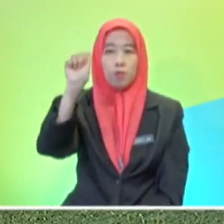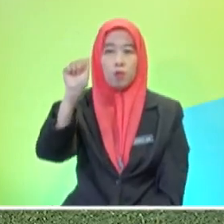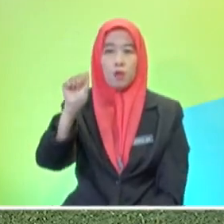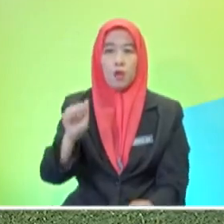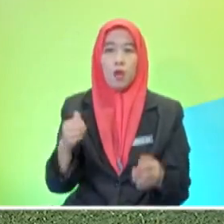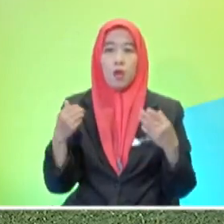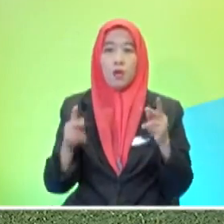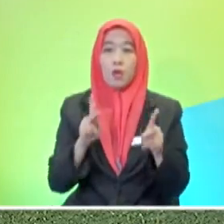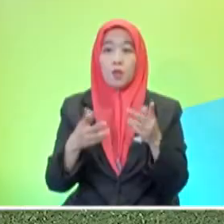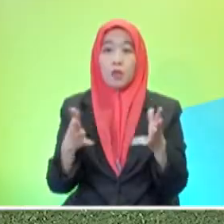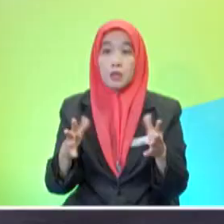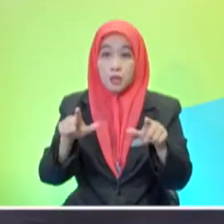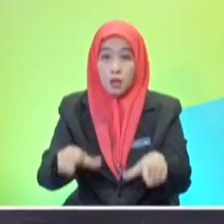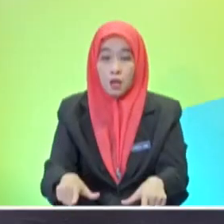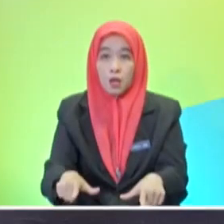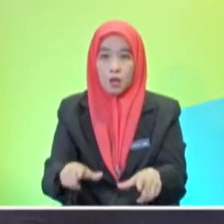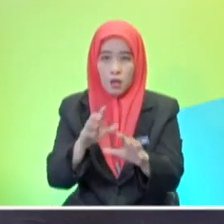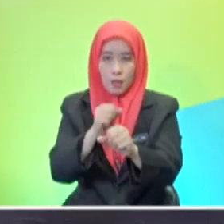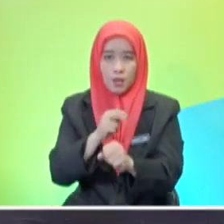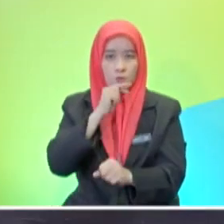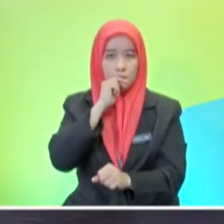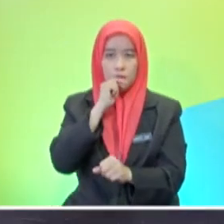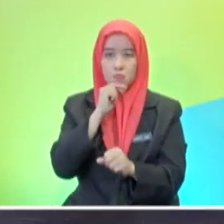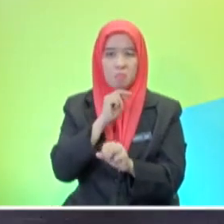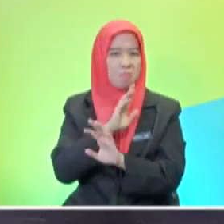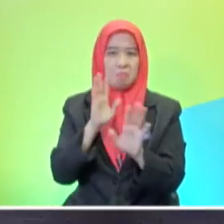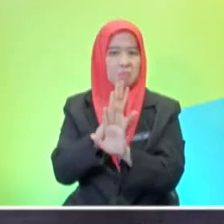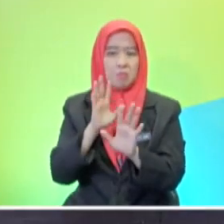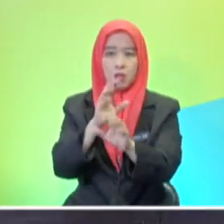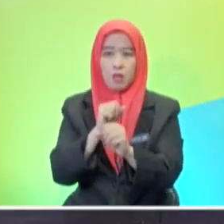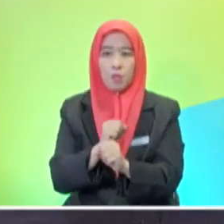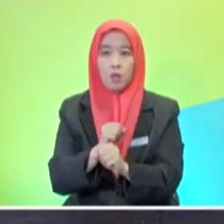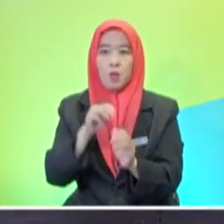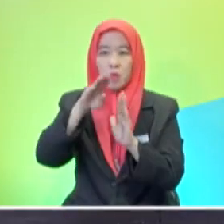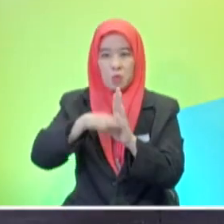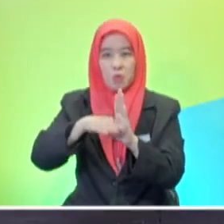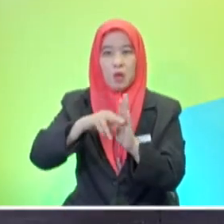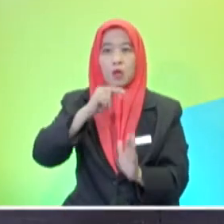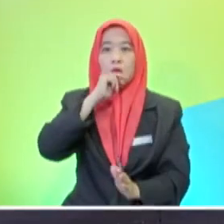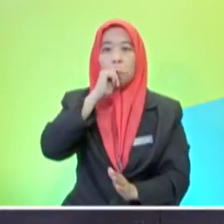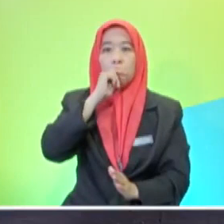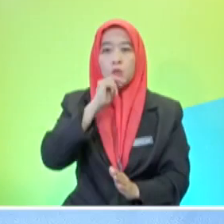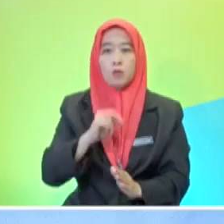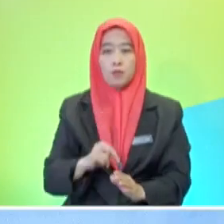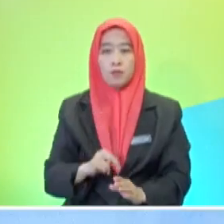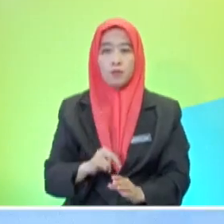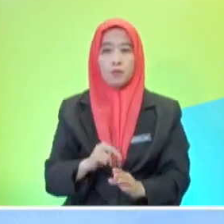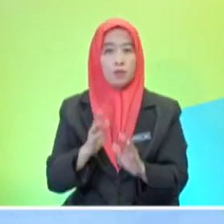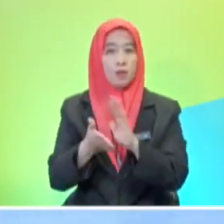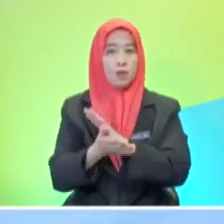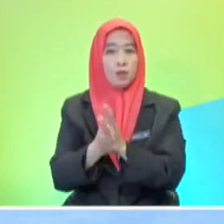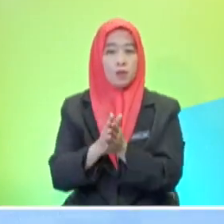tumbuhan B kita dapat nutrien? Tak dapatlah macam tu cikgu. Mungkin tak dapat atau mungkin kurang nutriennya. Jadi boleh tak Syafiqah